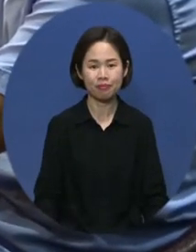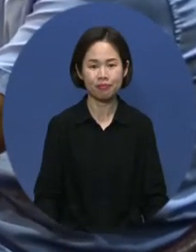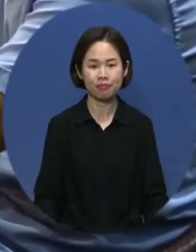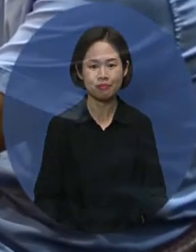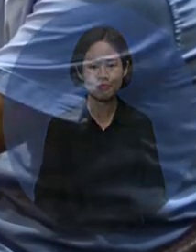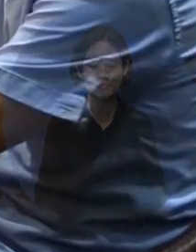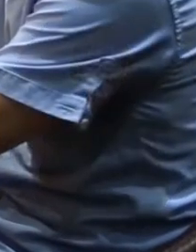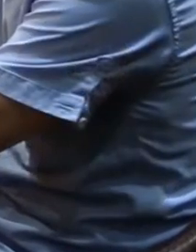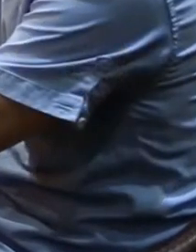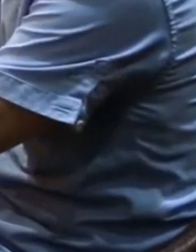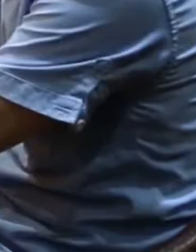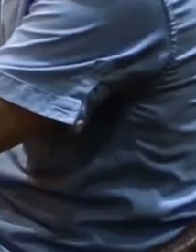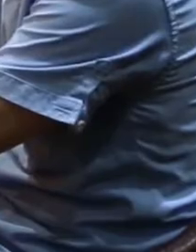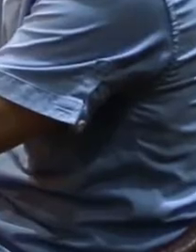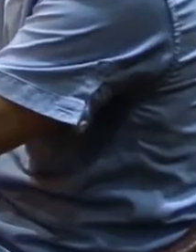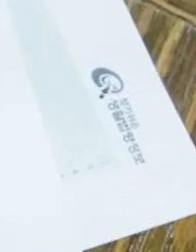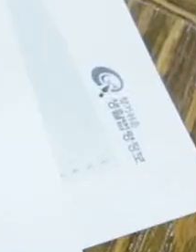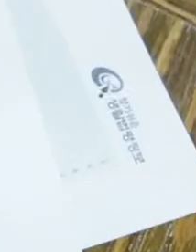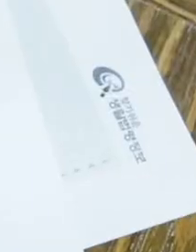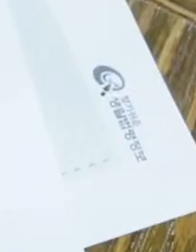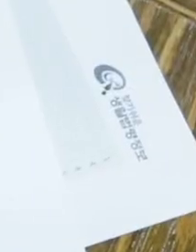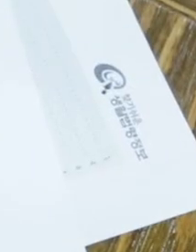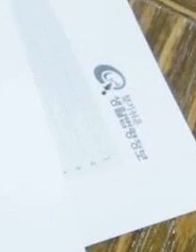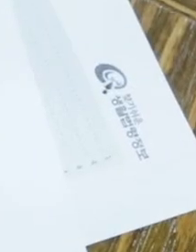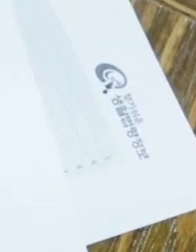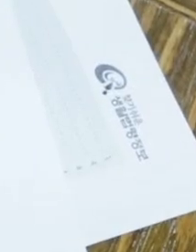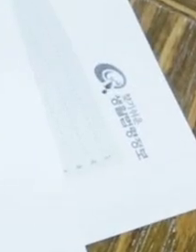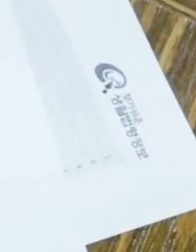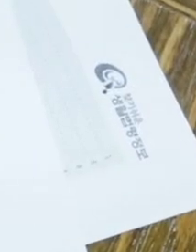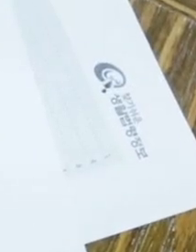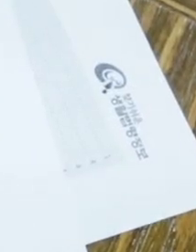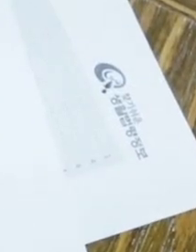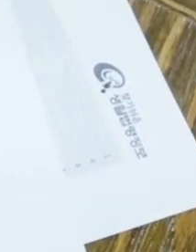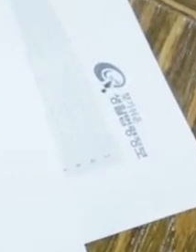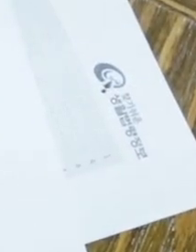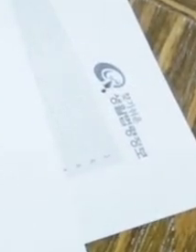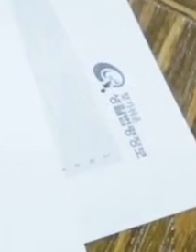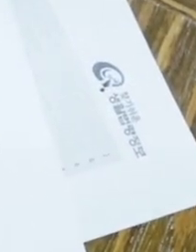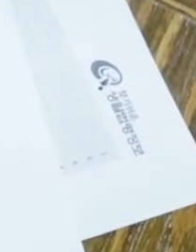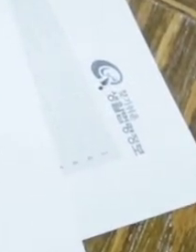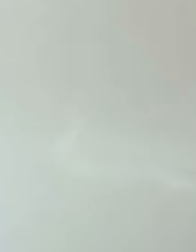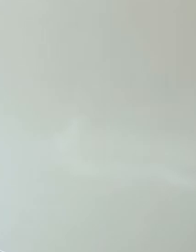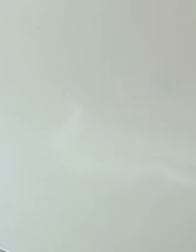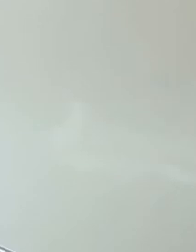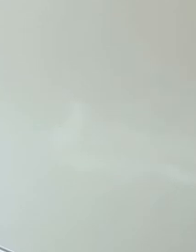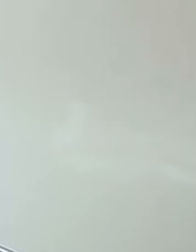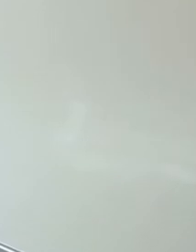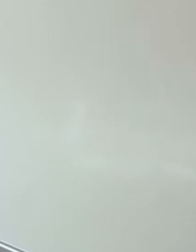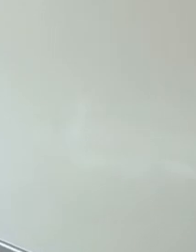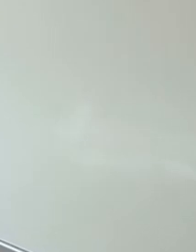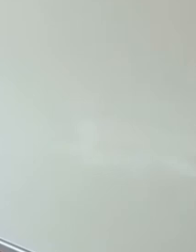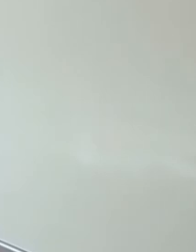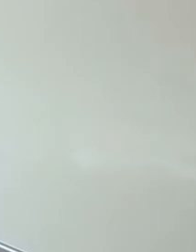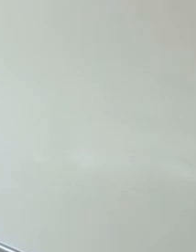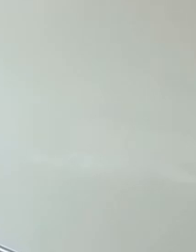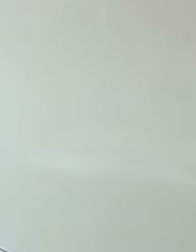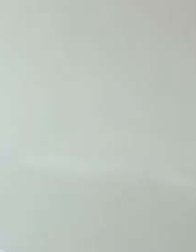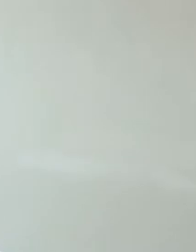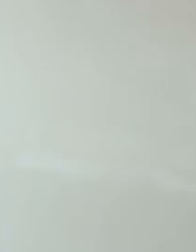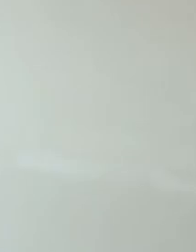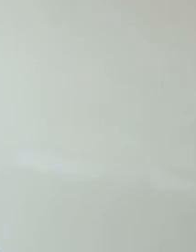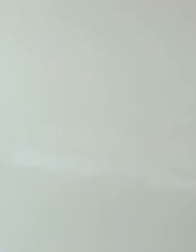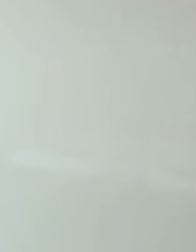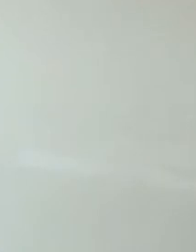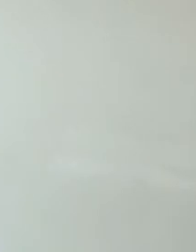그거에 대해서 우리가 이제 읽기 쉽게 바꿀 거예요. 여러분들 그 앞에 책 한번 봐보세요. 그래서 우리가 이제 그